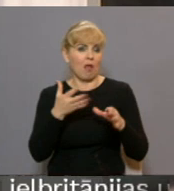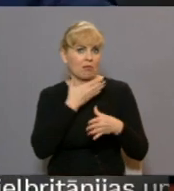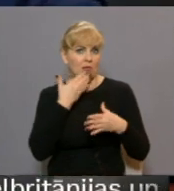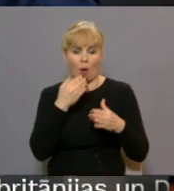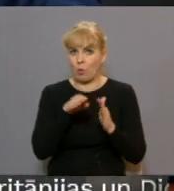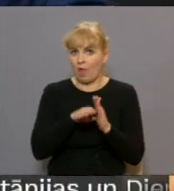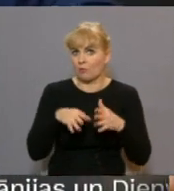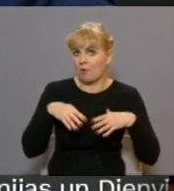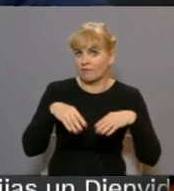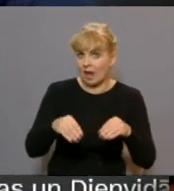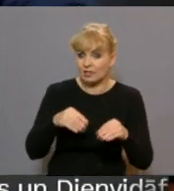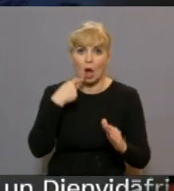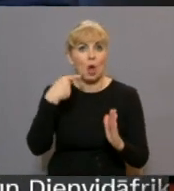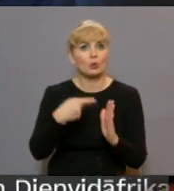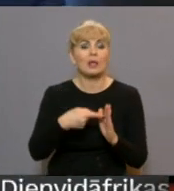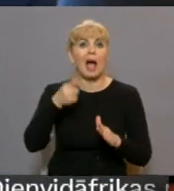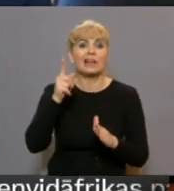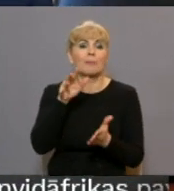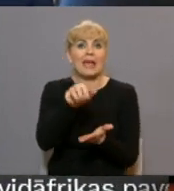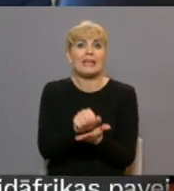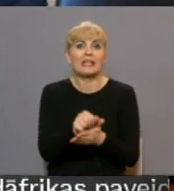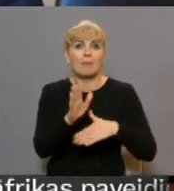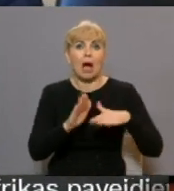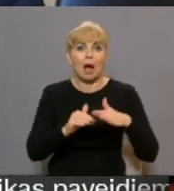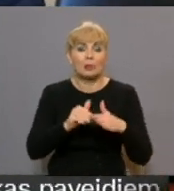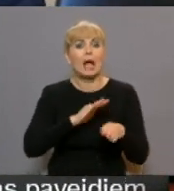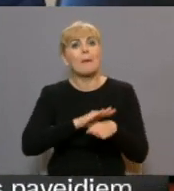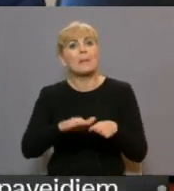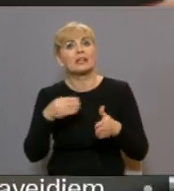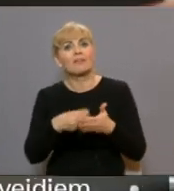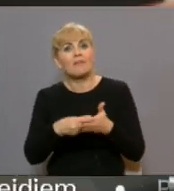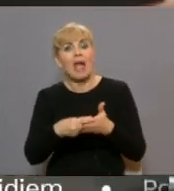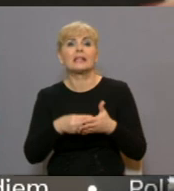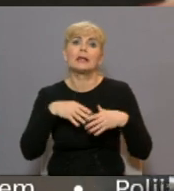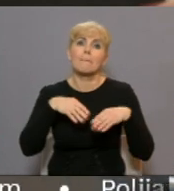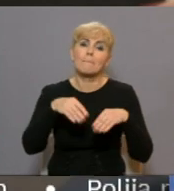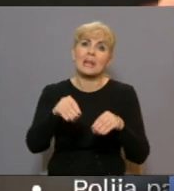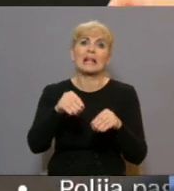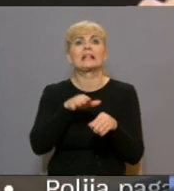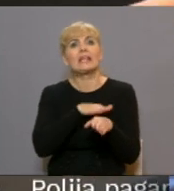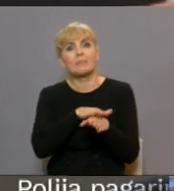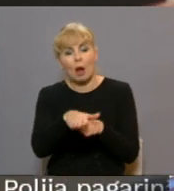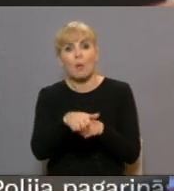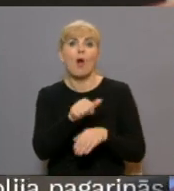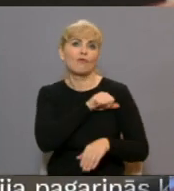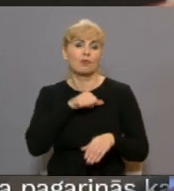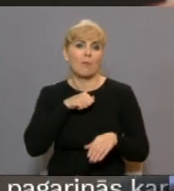taču noteiktais aizliegums ieņemt amatu liedzot pilnvērtīgi turpināt pildīt pienākumus, tādēļ viņš nolēma